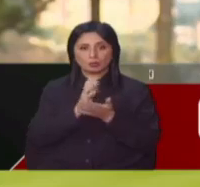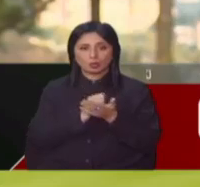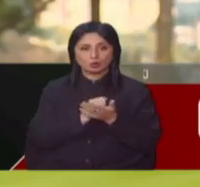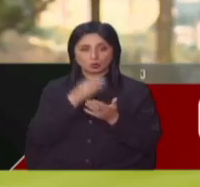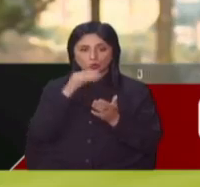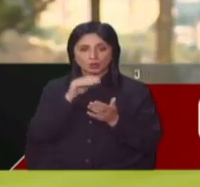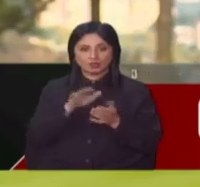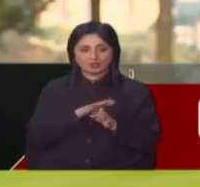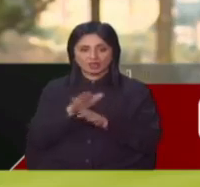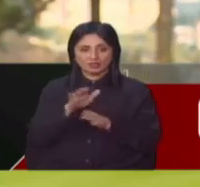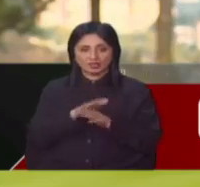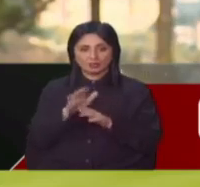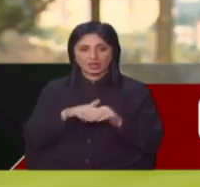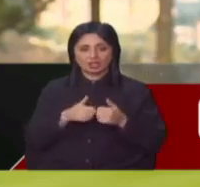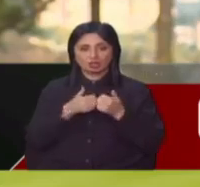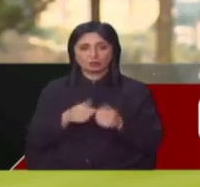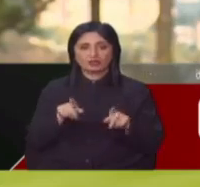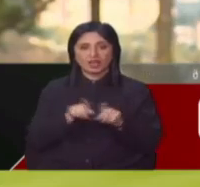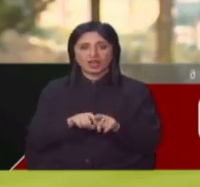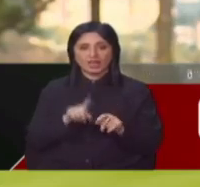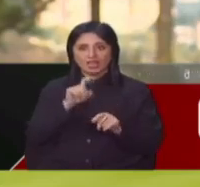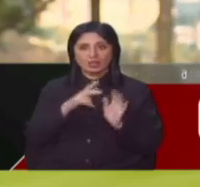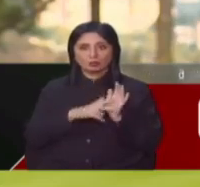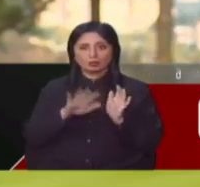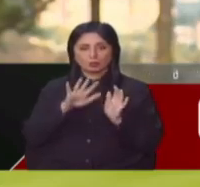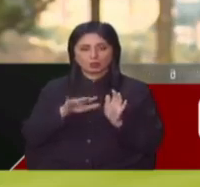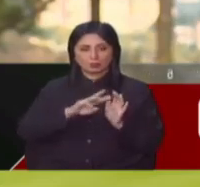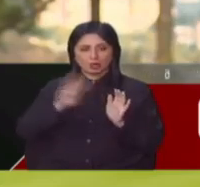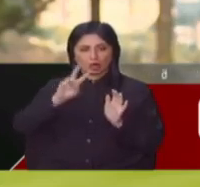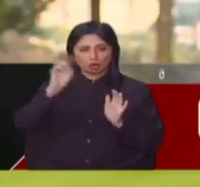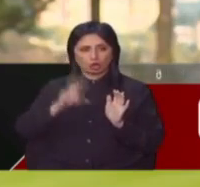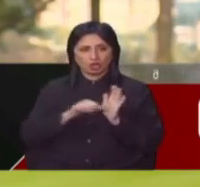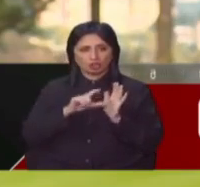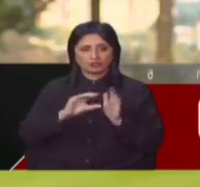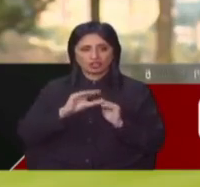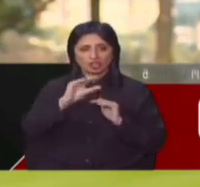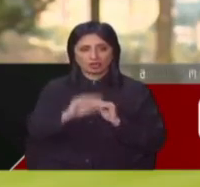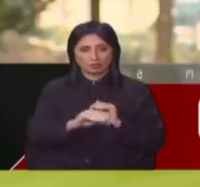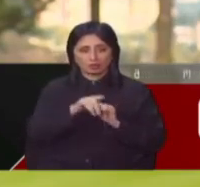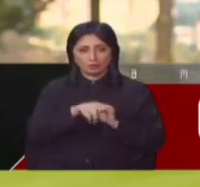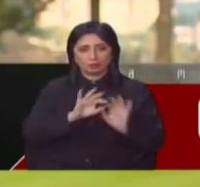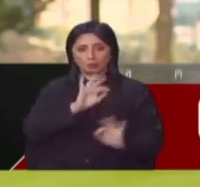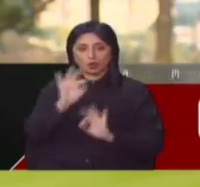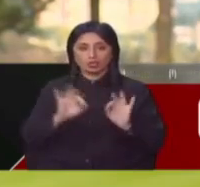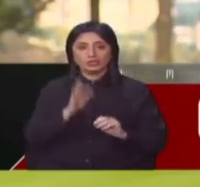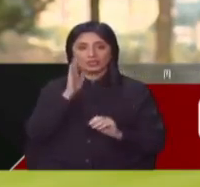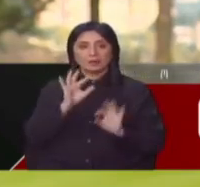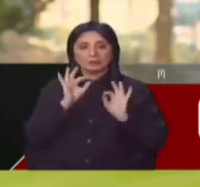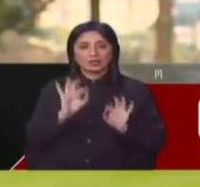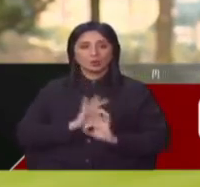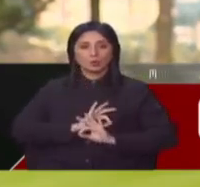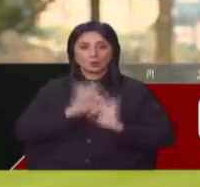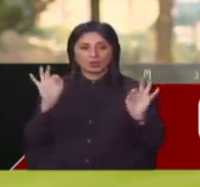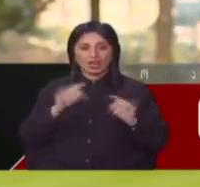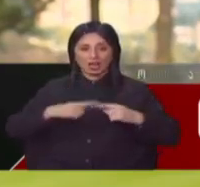უკეთ დატვირთვა შეუწყობს ხელს, არის 175 მილიონი დოლარის ინვესტიცია ჩადებული ამ პროექტში და ექნება მართლა